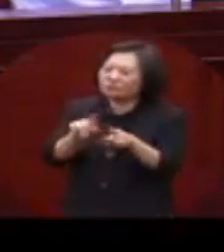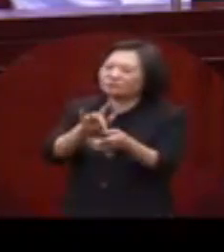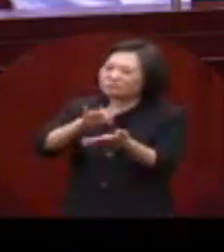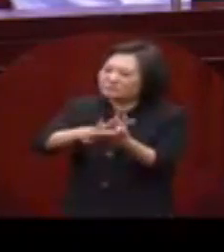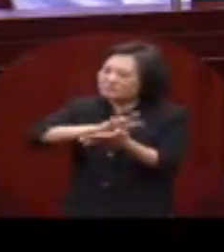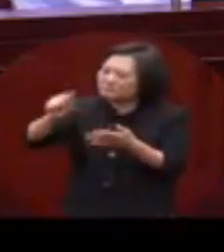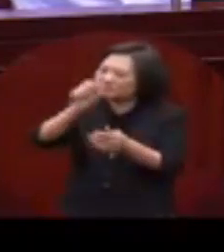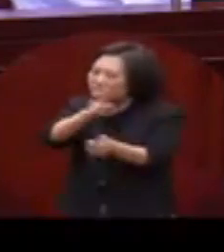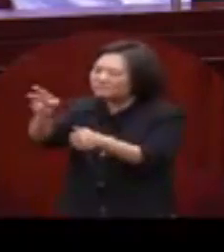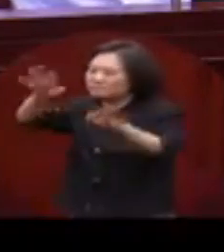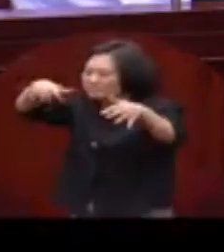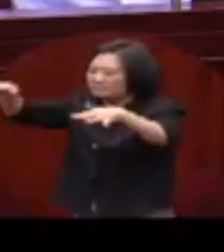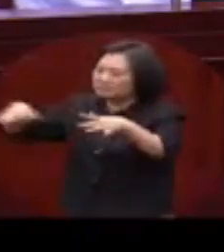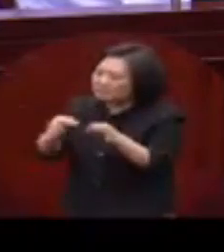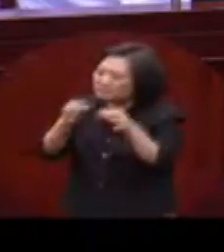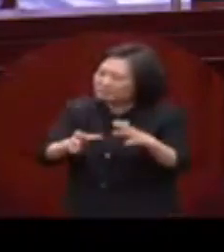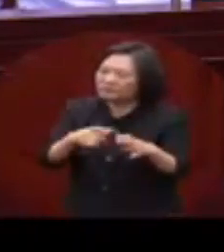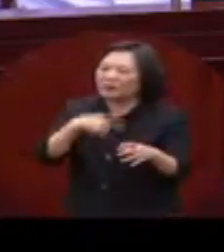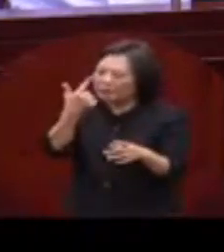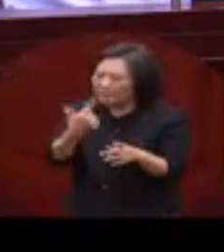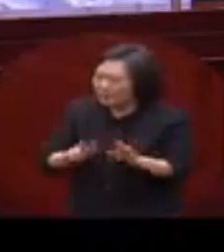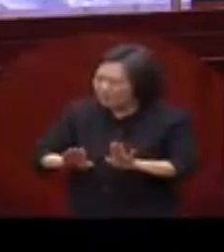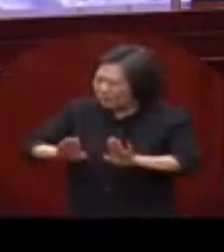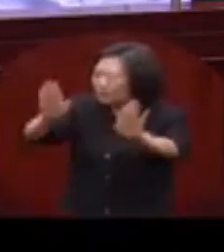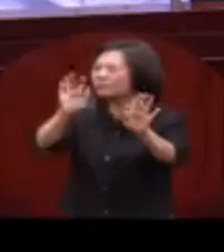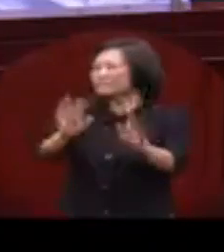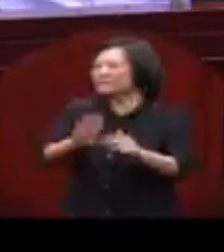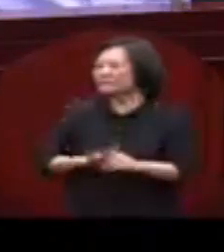慢慢越来越还是有稳健在成长。那